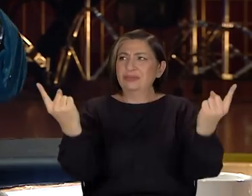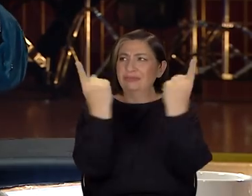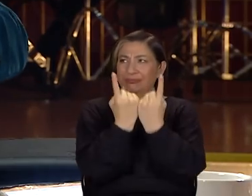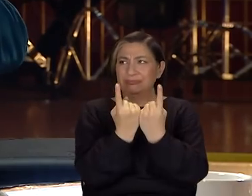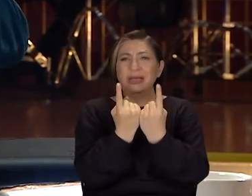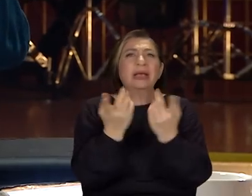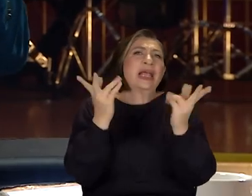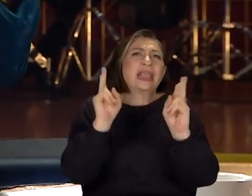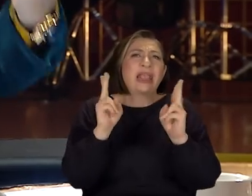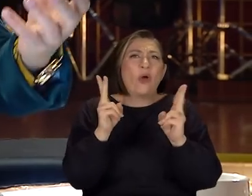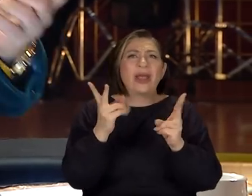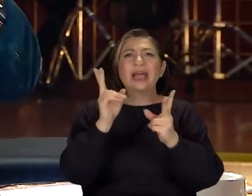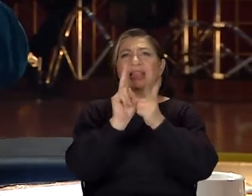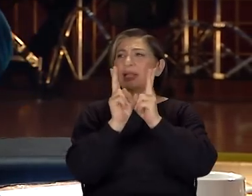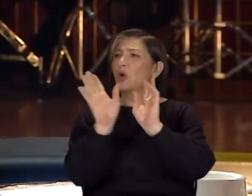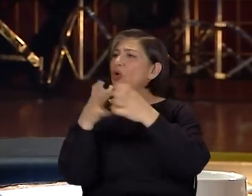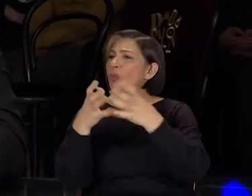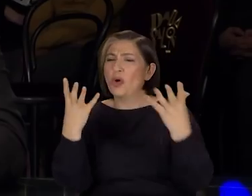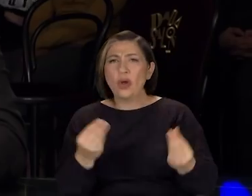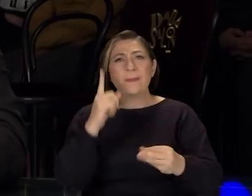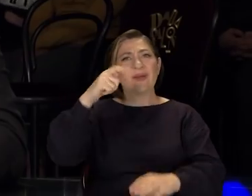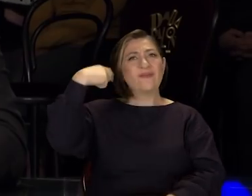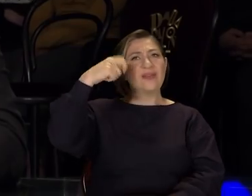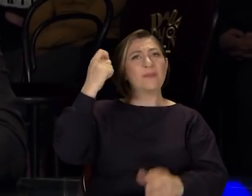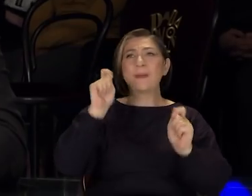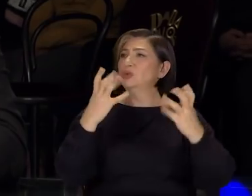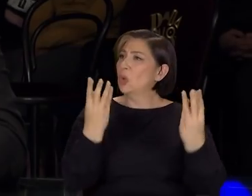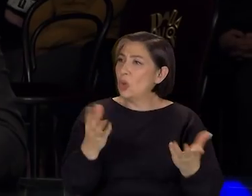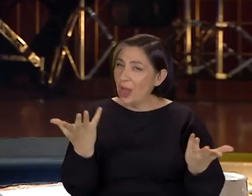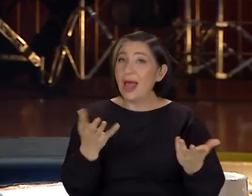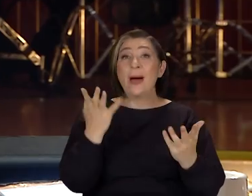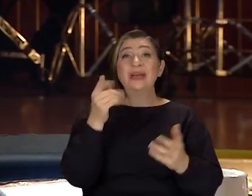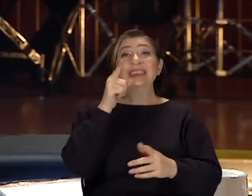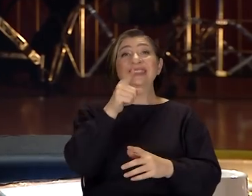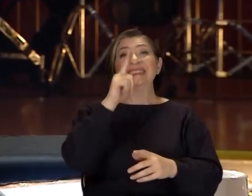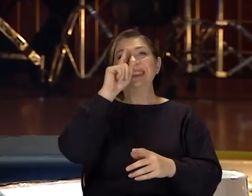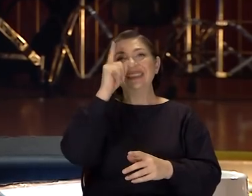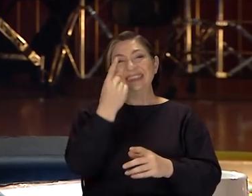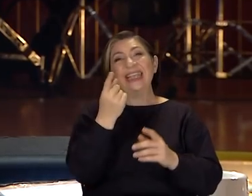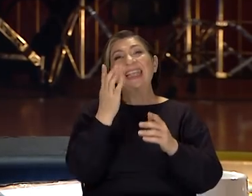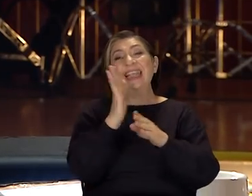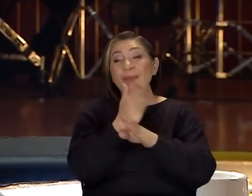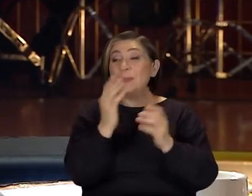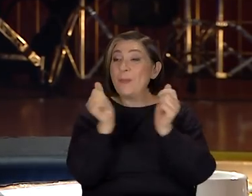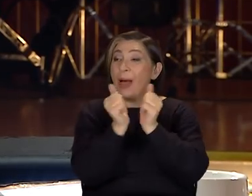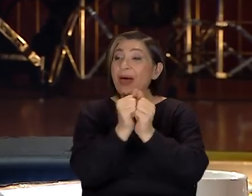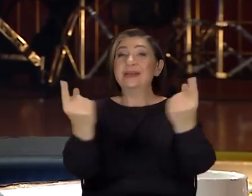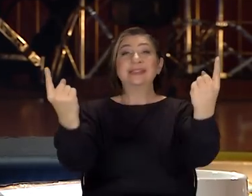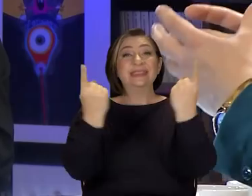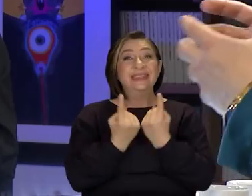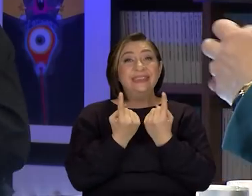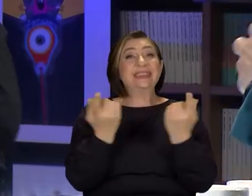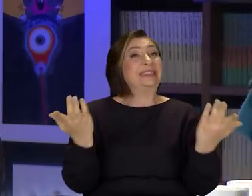Yani genelde mesela işte bir tiyatro grubu oluyor, bir film yapmış oluyorlar filan. Sizin dostluğumuz dolayısıyla beraber çağırmamızın